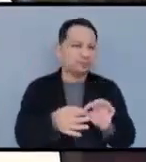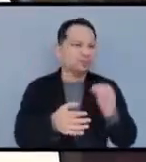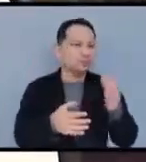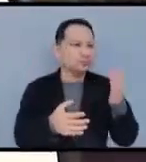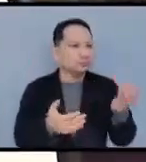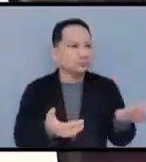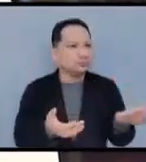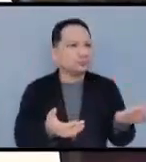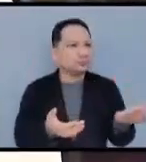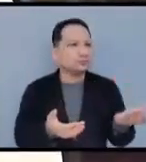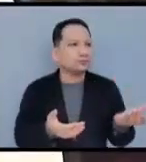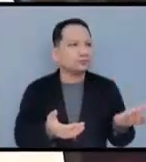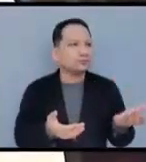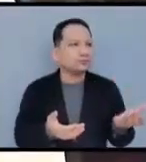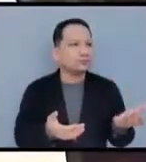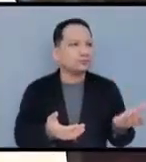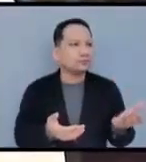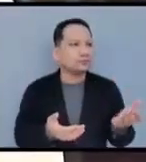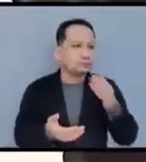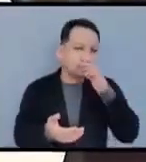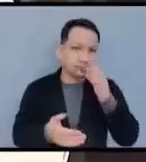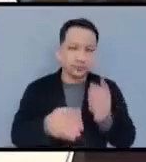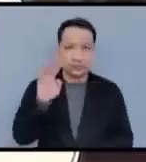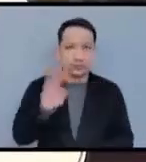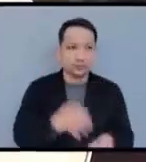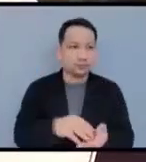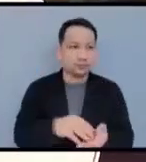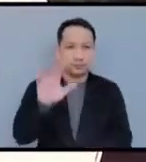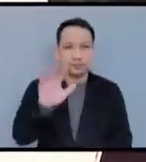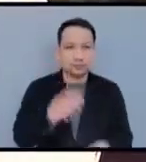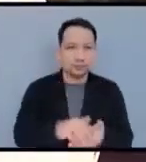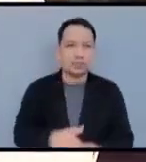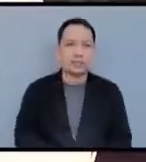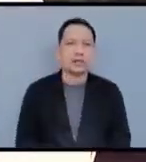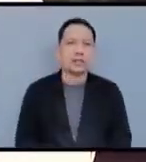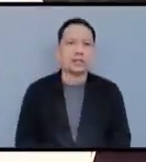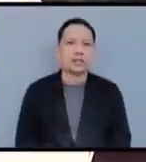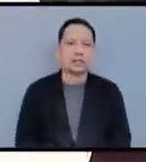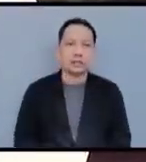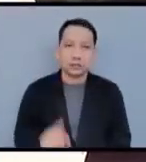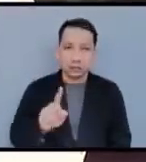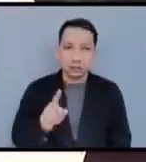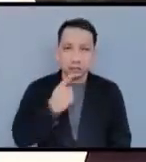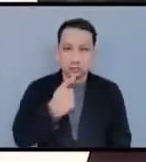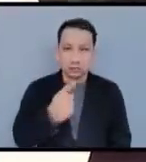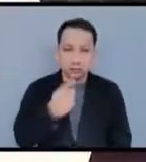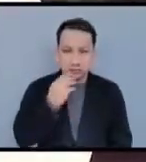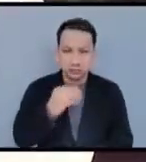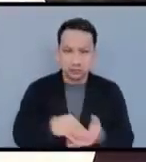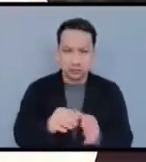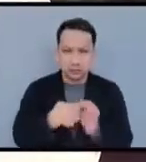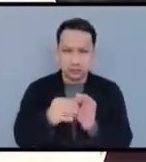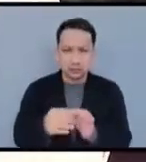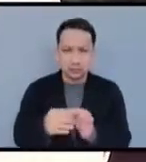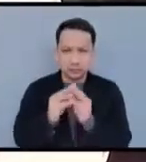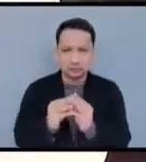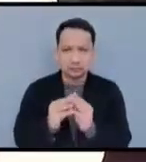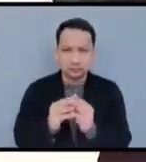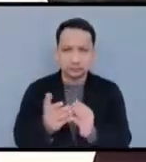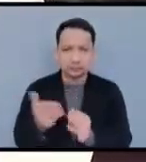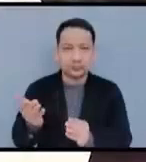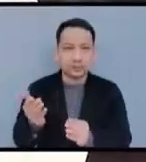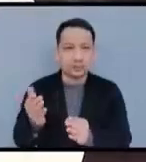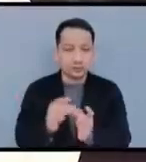ito ay umabot ng 4,000 to 5,000. Ano na lang po ang mensahe nyo doon sa ating mga kapatid na Muslim, lalong-lalo na